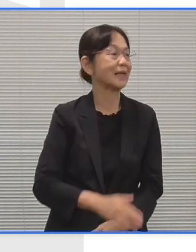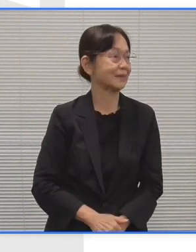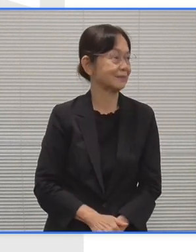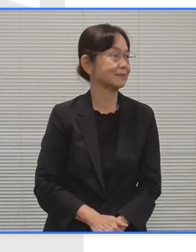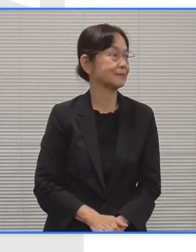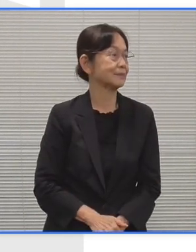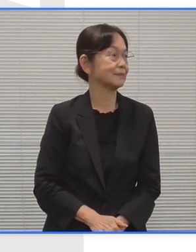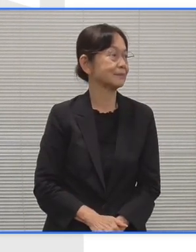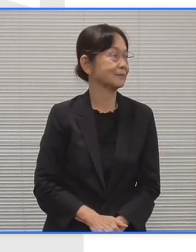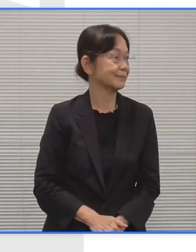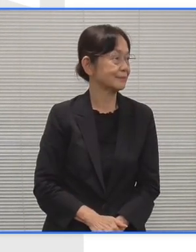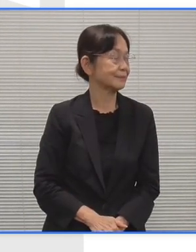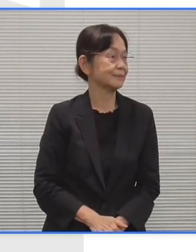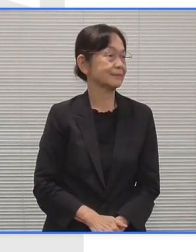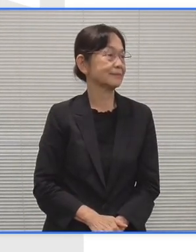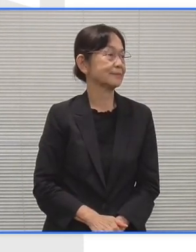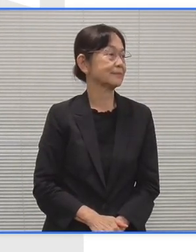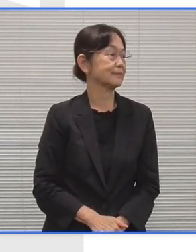はい、